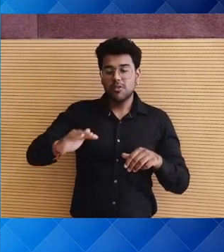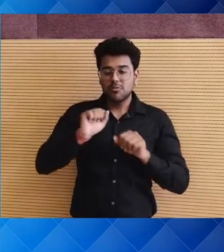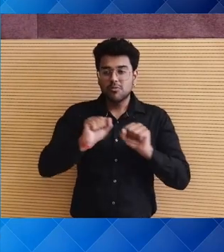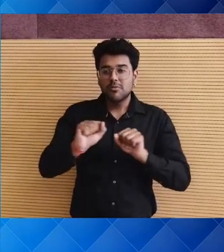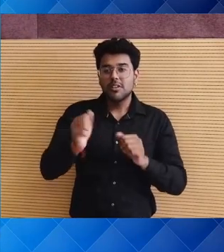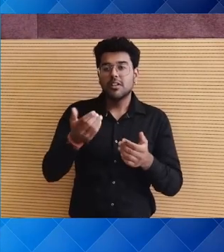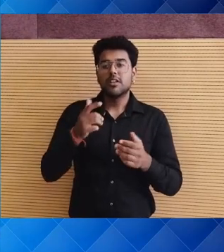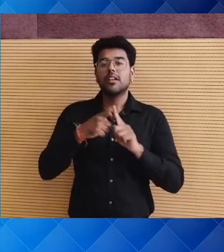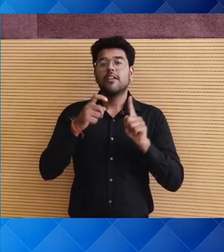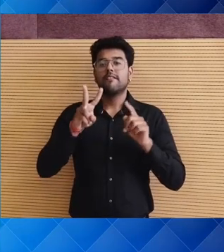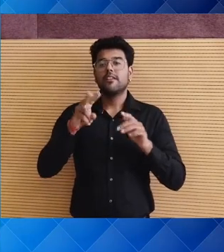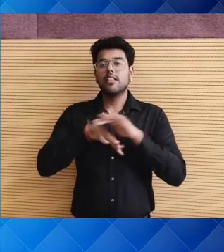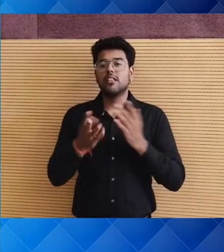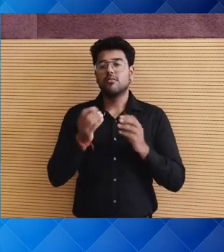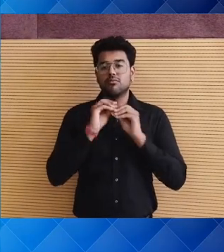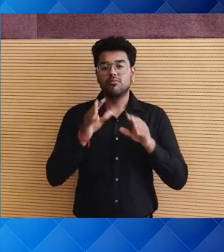केंद्रीय विद्यालय.